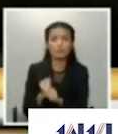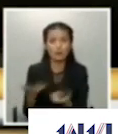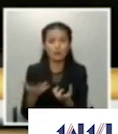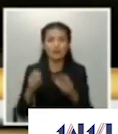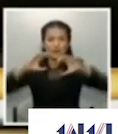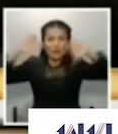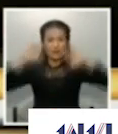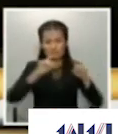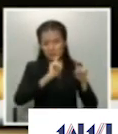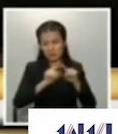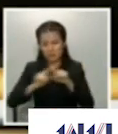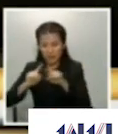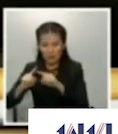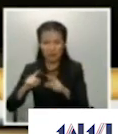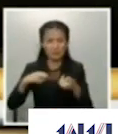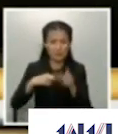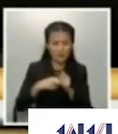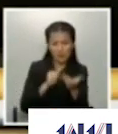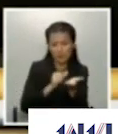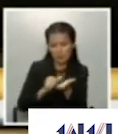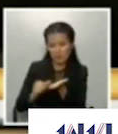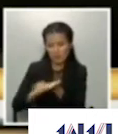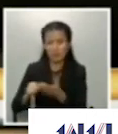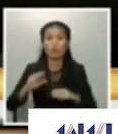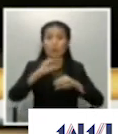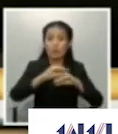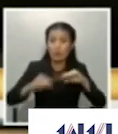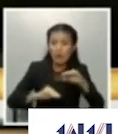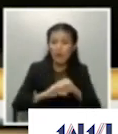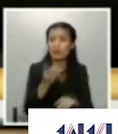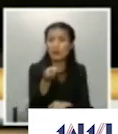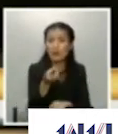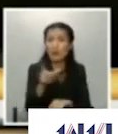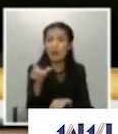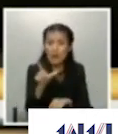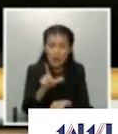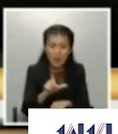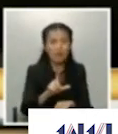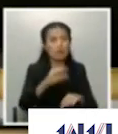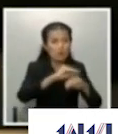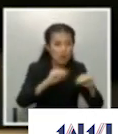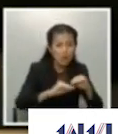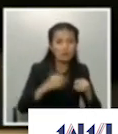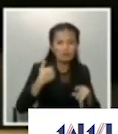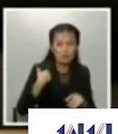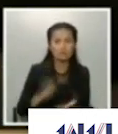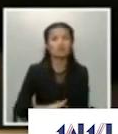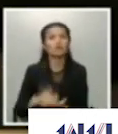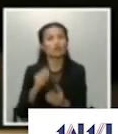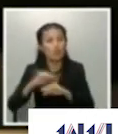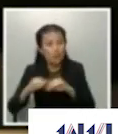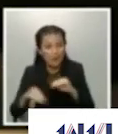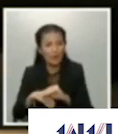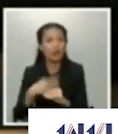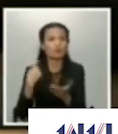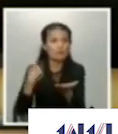หาไม่ว่าโครงการรวบรวมข้าวเปลือกประกันราคาข้าวเปลือกจำนำราคาข้าวเปลือกแ